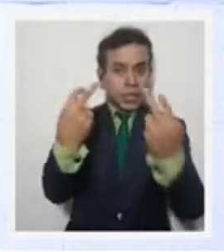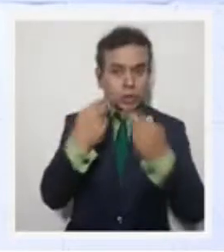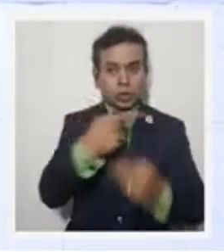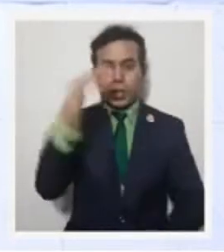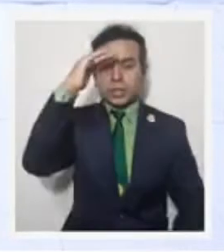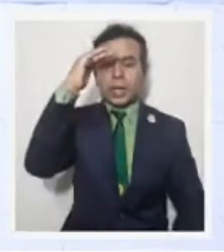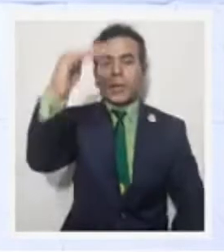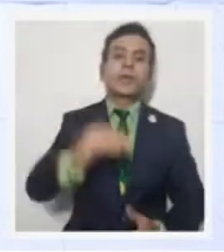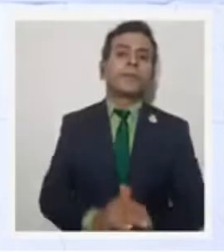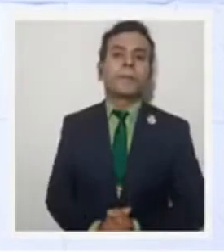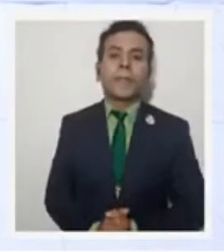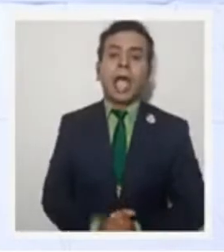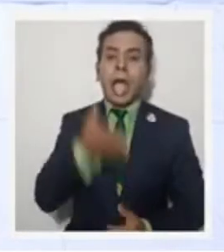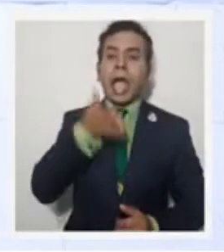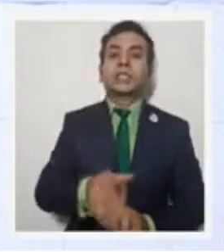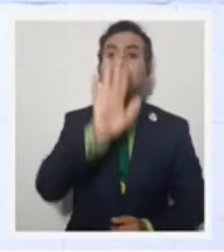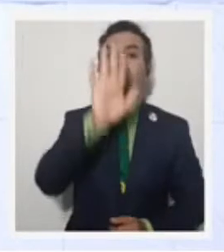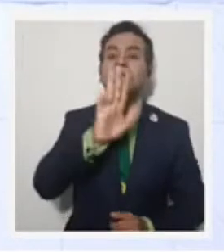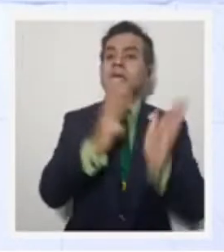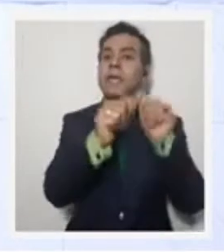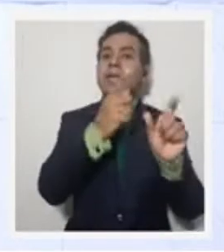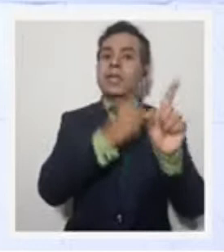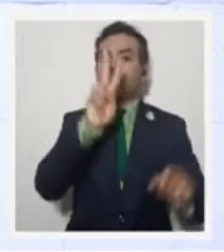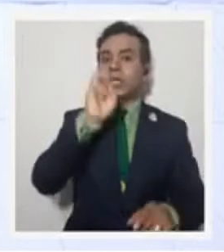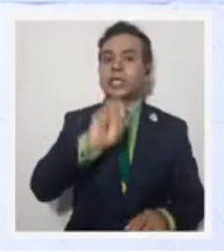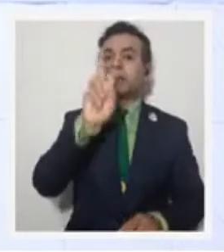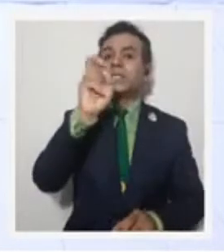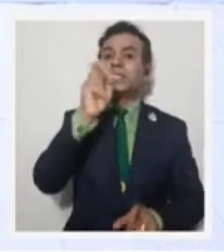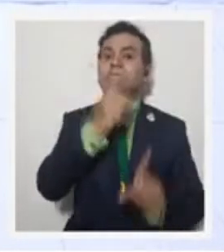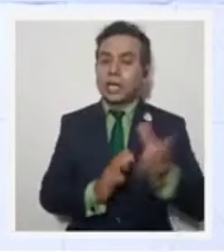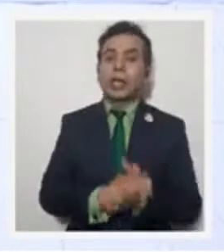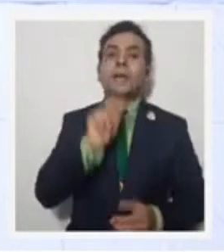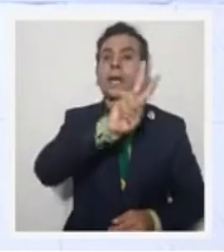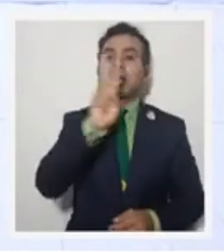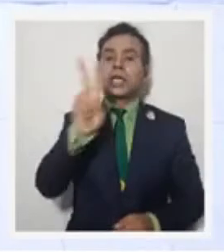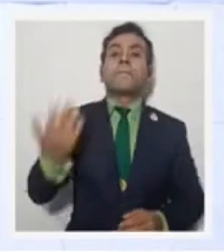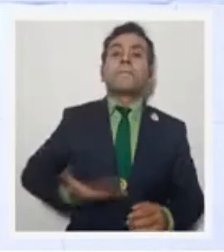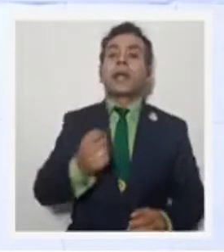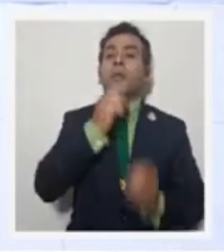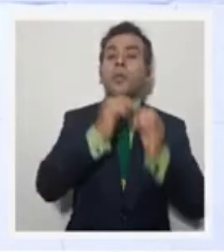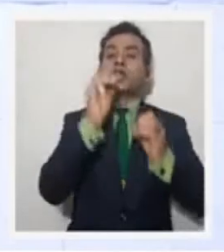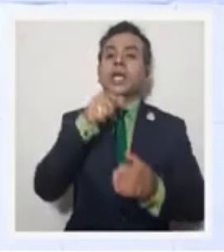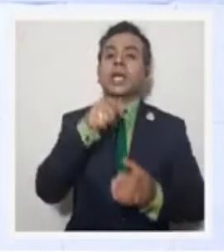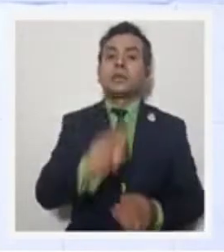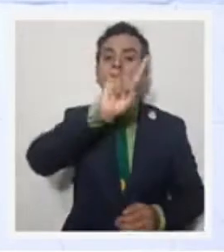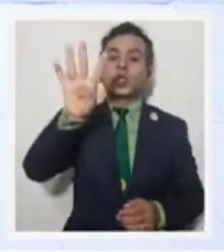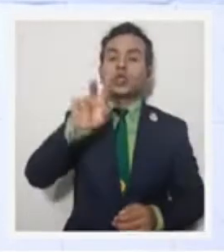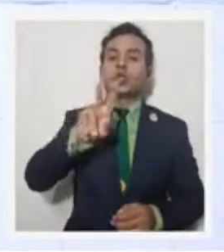কর্তৃক প্রতিদিনের সংবাদ বুলেটিন কোভিড-19 বিষয়ক দেখছেন আসসালামু আলাইকুম